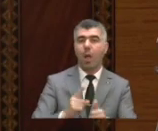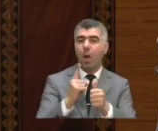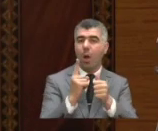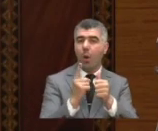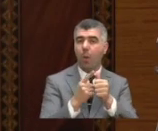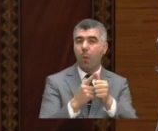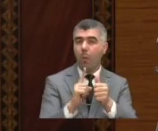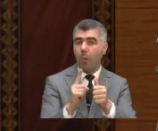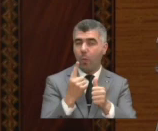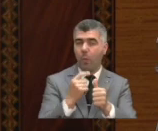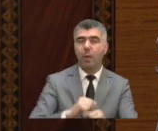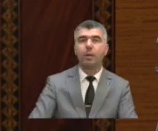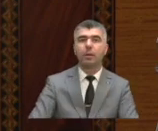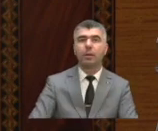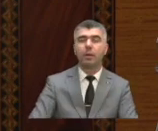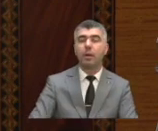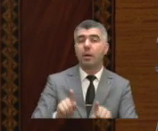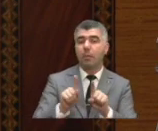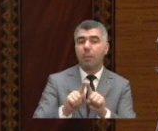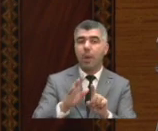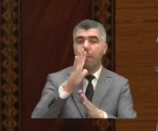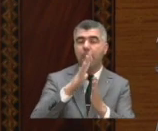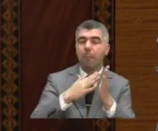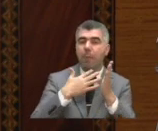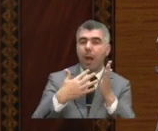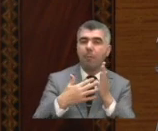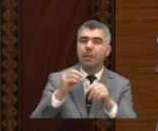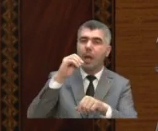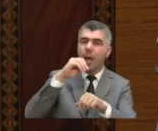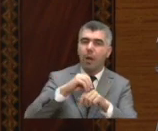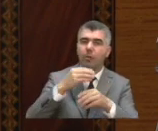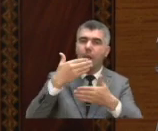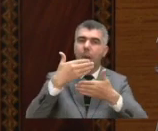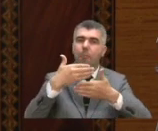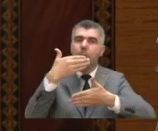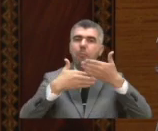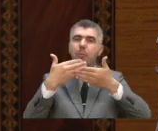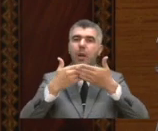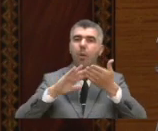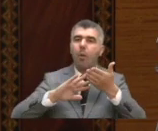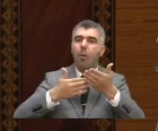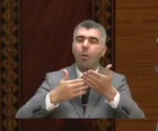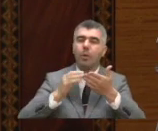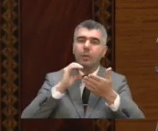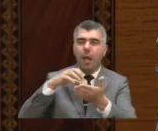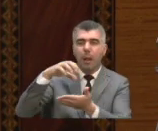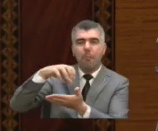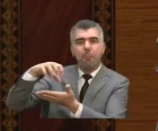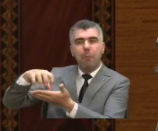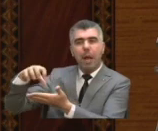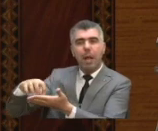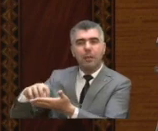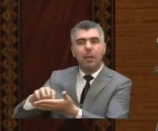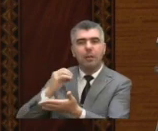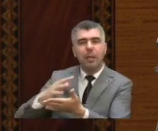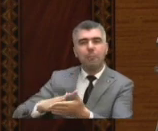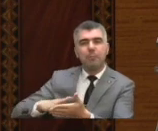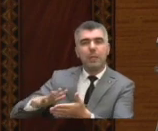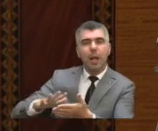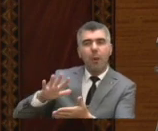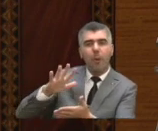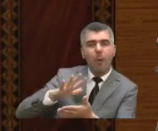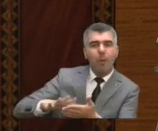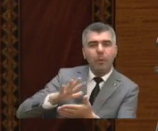الاول المتعلق بتنزيل برنامج اعاده البناء والتاهيل العام لمناطق المتضرره من الزلزال